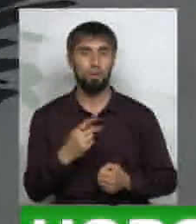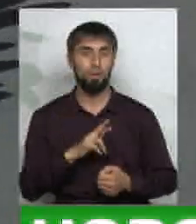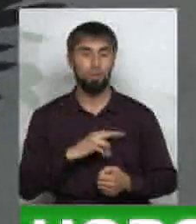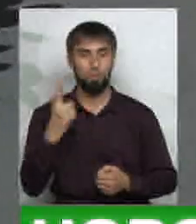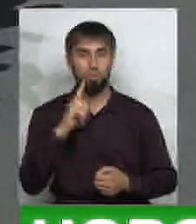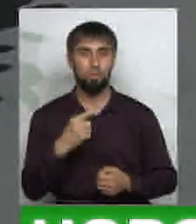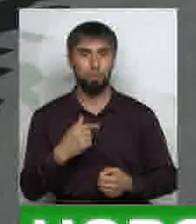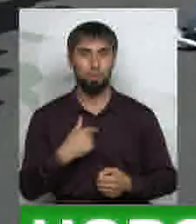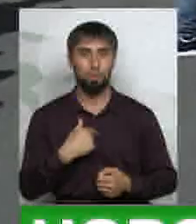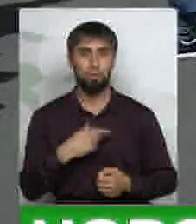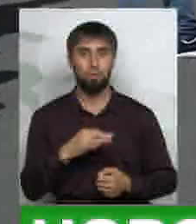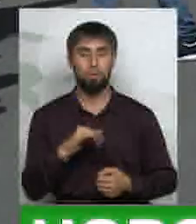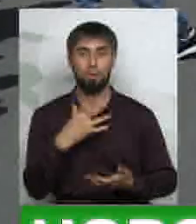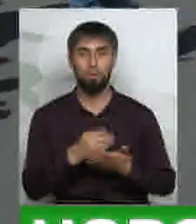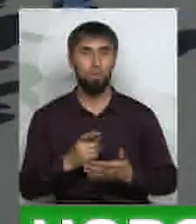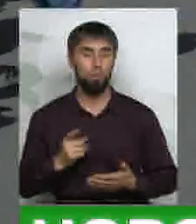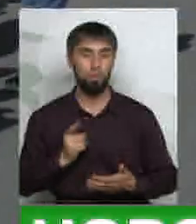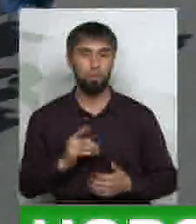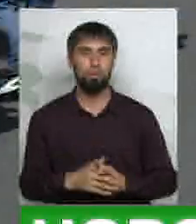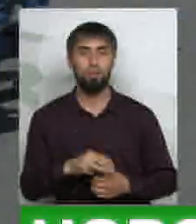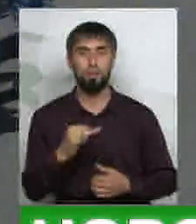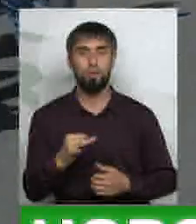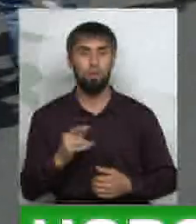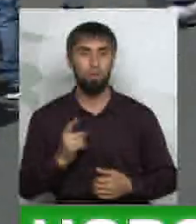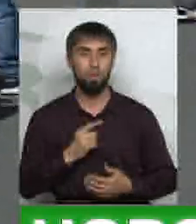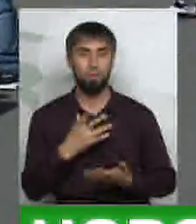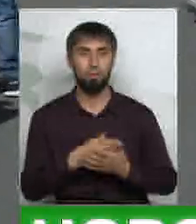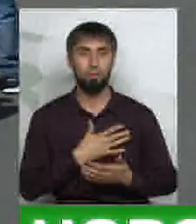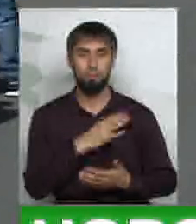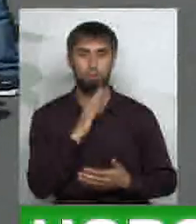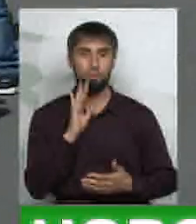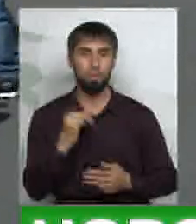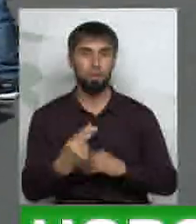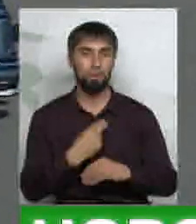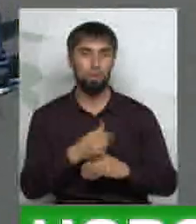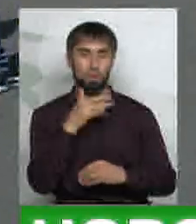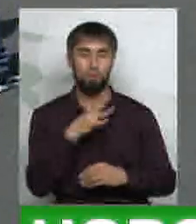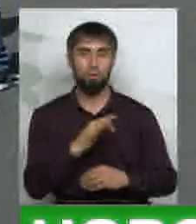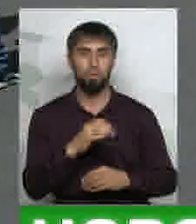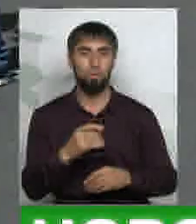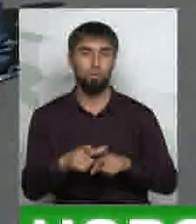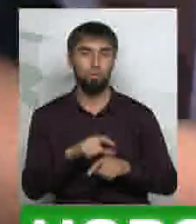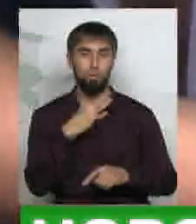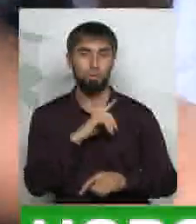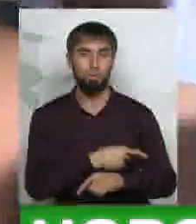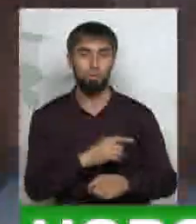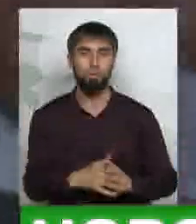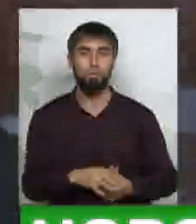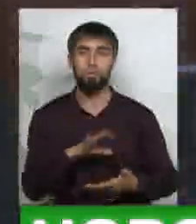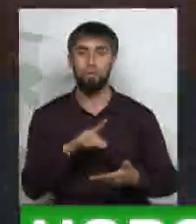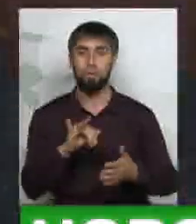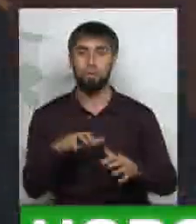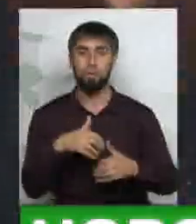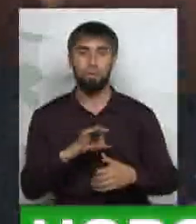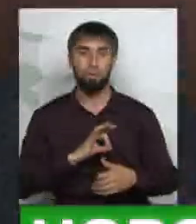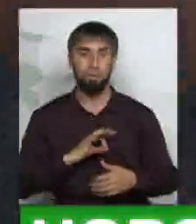думаю, что я оправдала свои ожидания и ожидания моей мамы и тренеров, которые вложили в меня очень много сил. И пусть завоевали